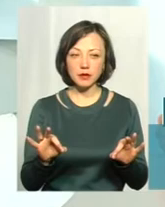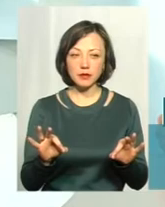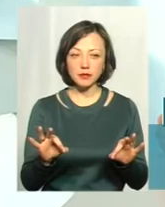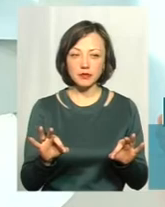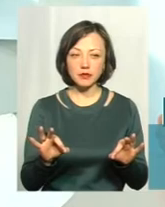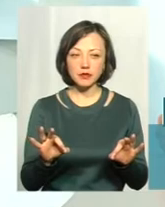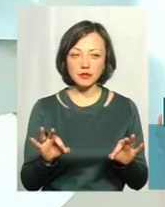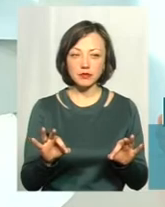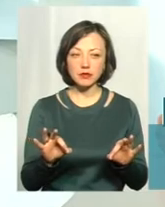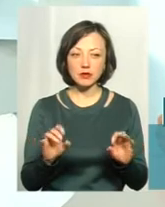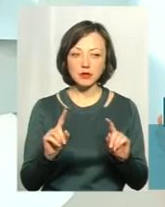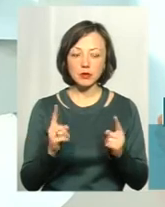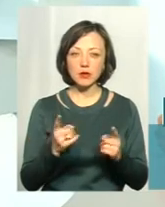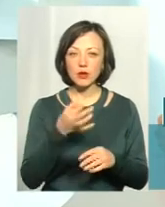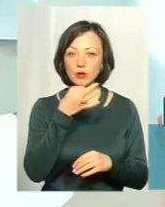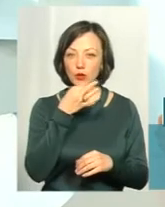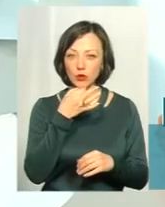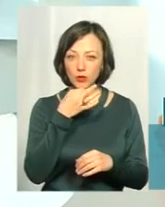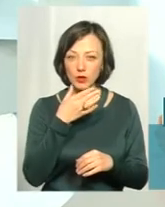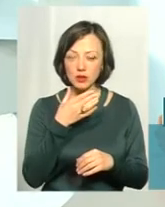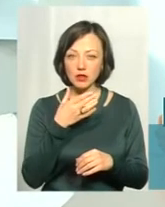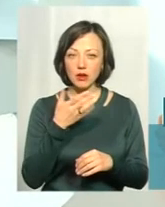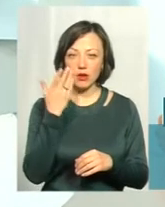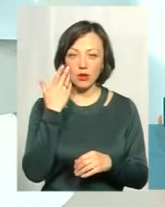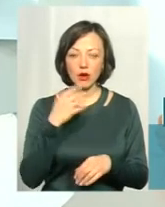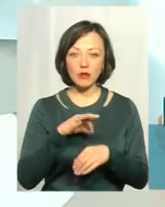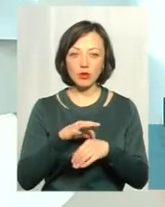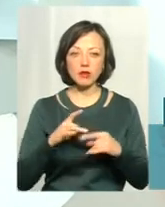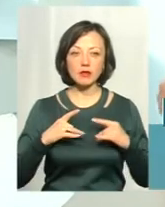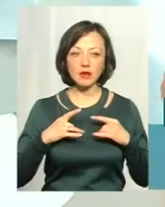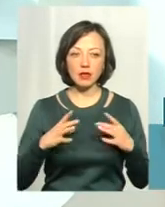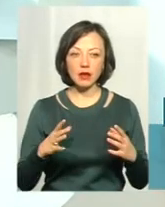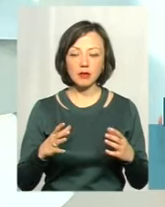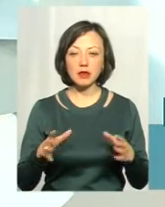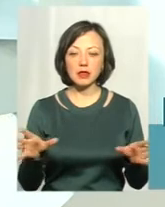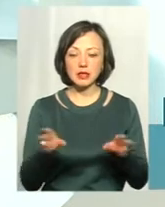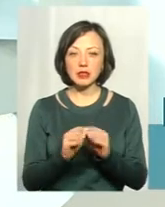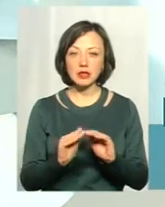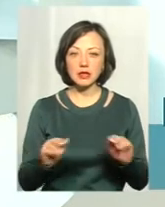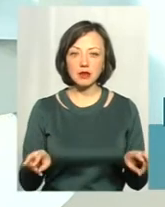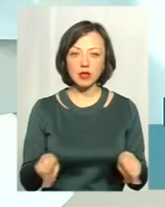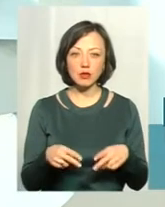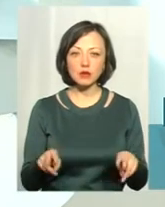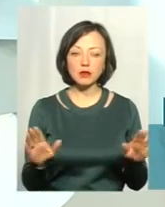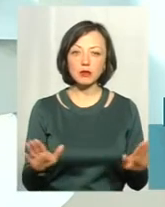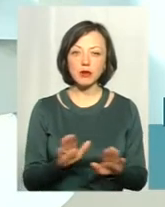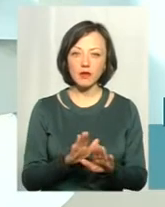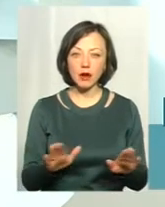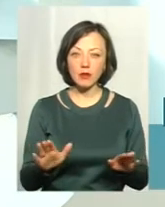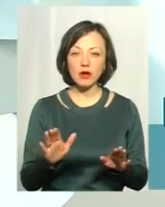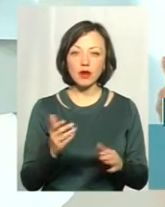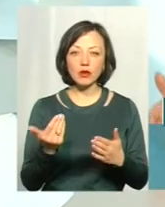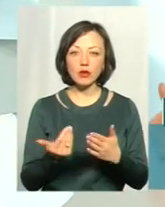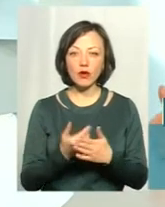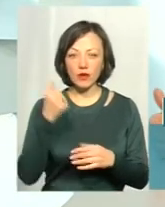ви говорили, дуже їм подобається. Ми, коли проводяться свята, всі ми з дітками танцюємо, співаємо. От не